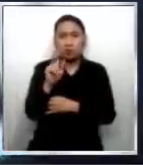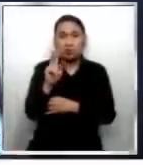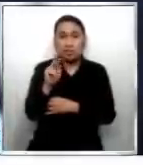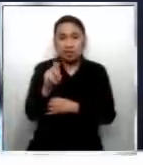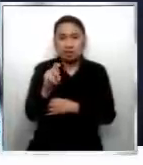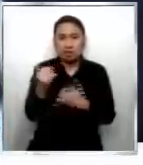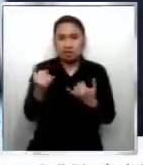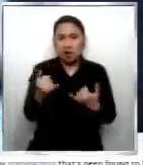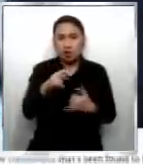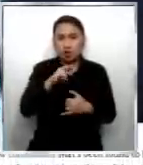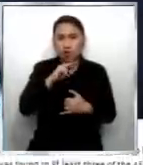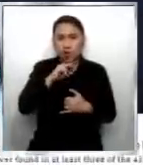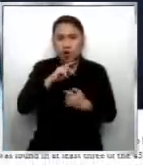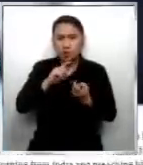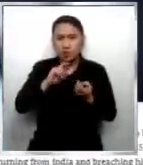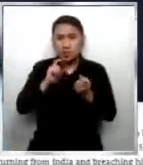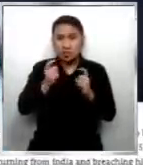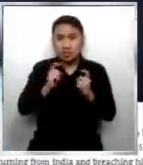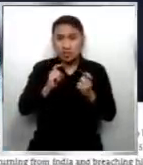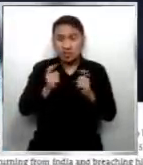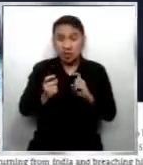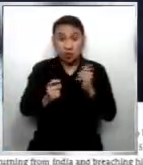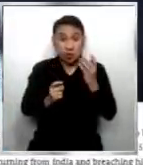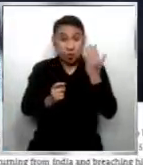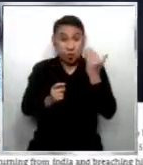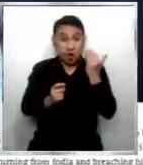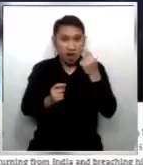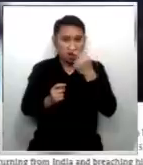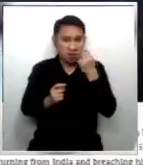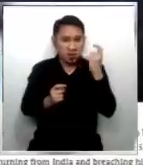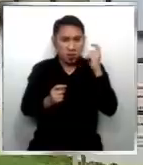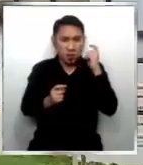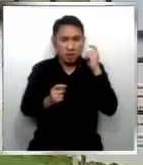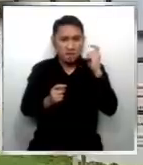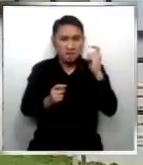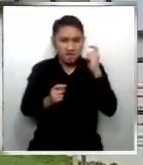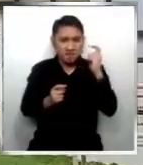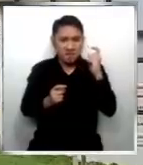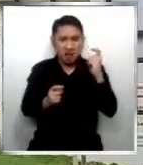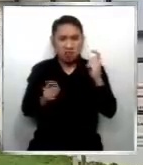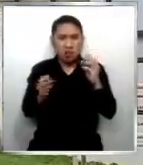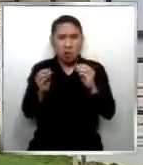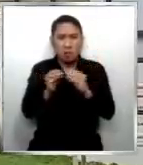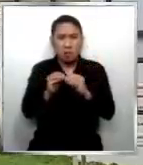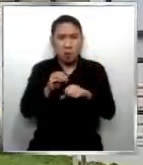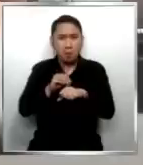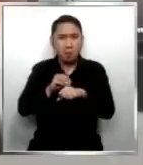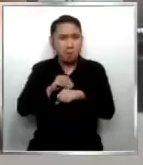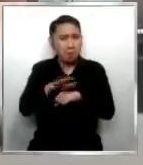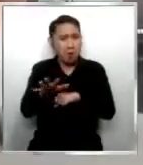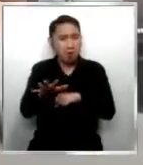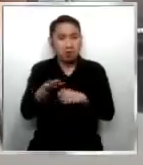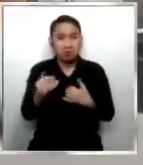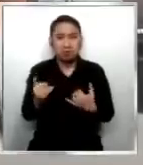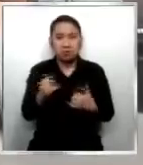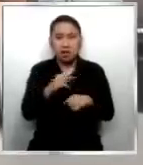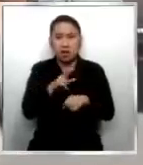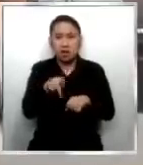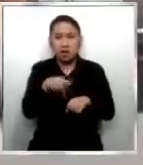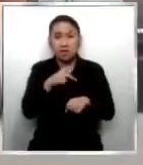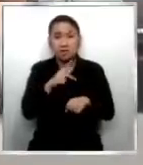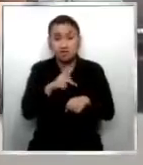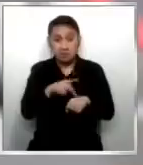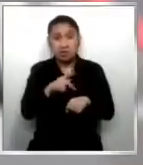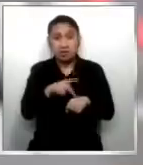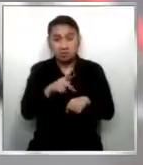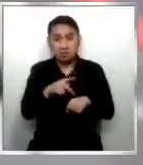nagdudulot ng COVID-19 dahilan para raw mas mabilis na itong makahawa. Sa Pilipinas, iniulat na ng Philippine Genome Center